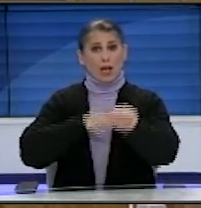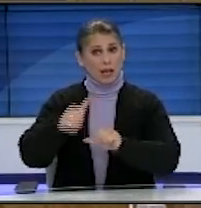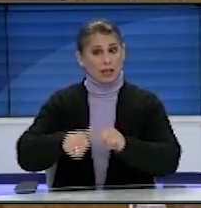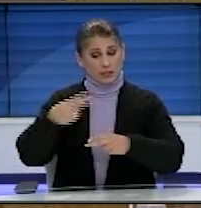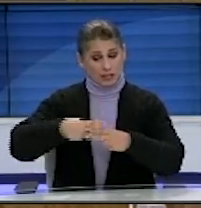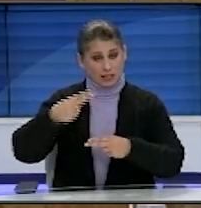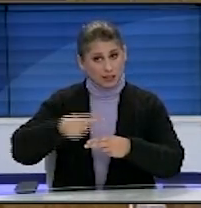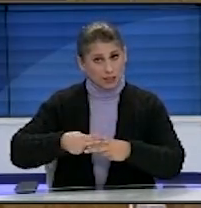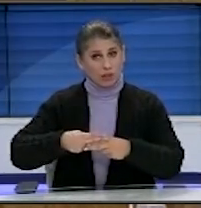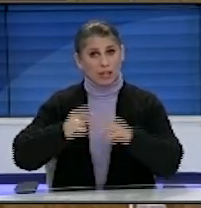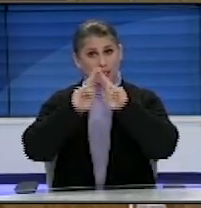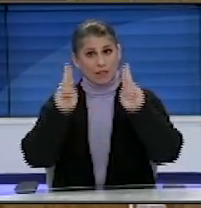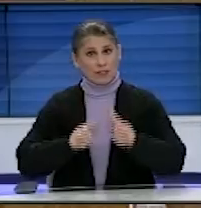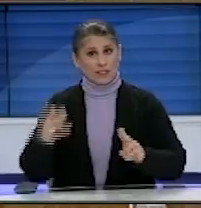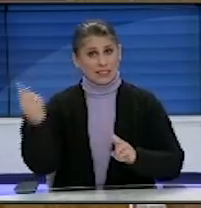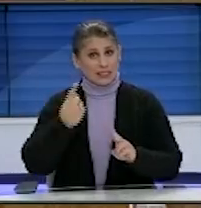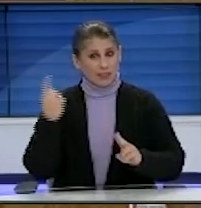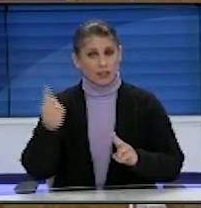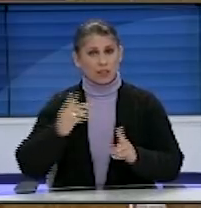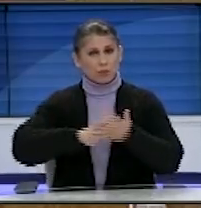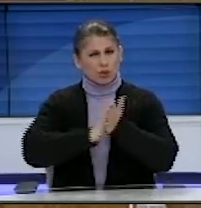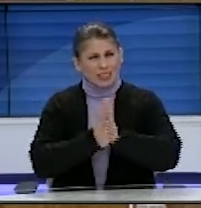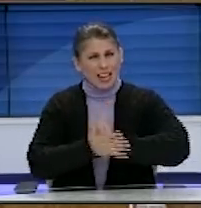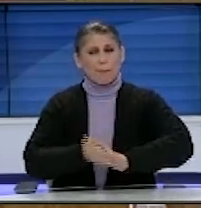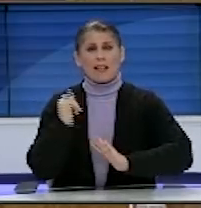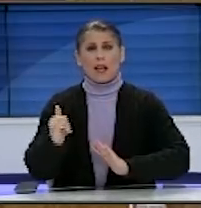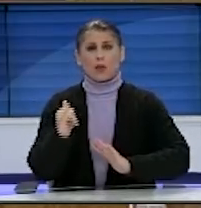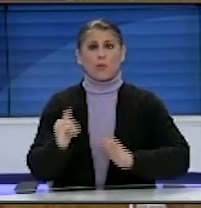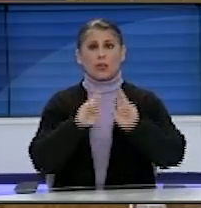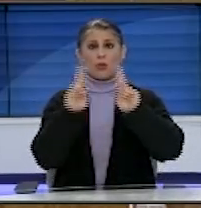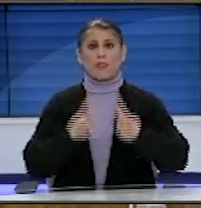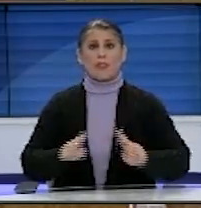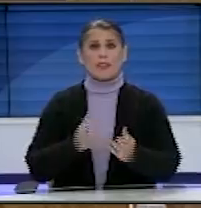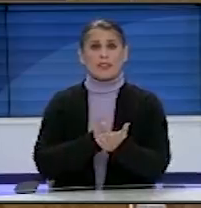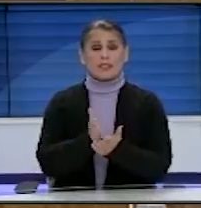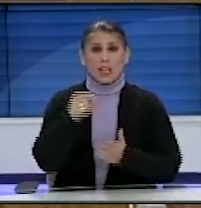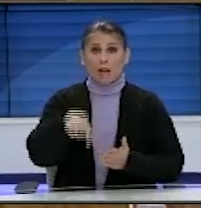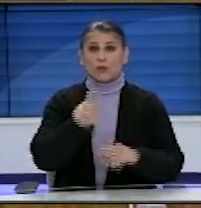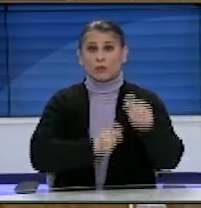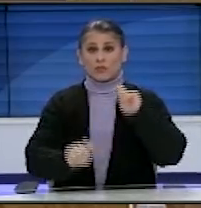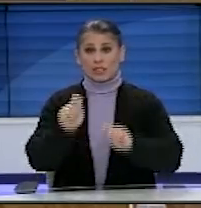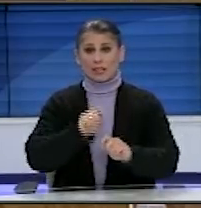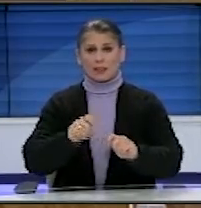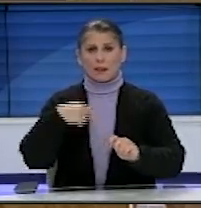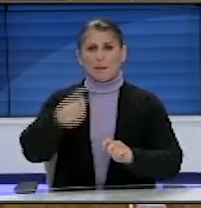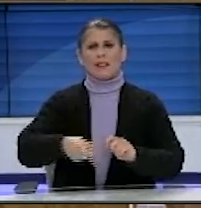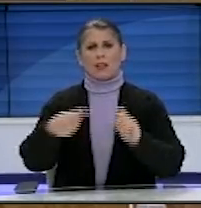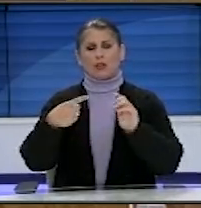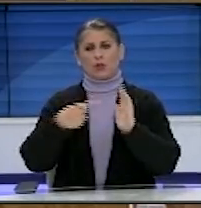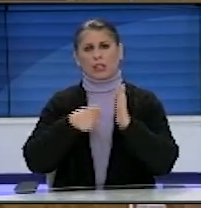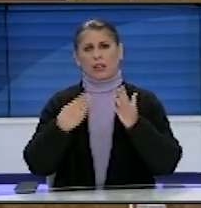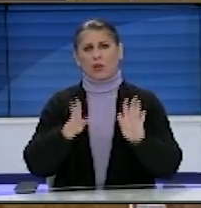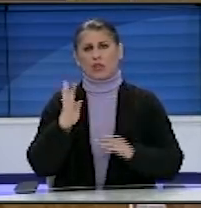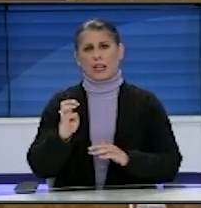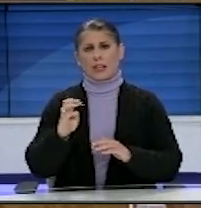αναθεώρησαν σύνορα και διεθνείς συνθήκες, που τσαλαπάτησαν ακόμα και το διεθνές δίκαιο αυτό που διαμορφώθηκε μετά το Δεύτερο